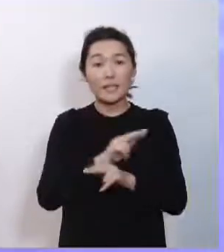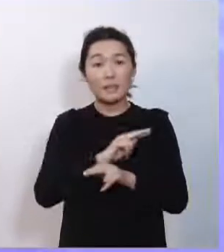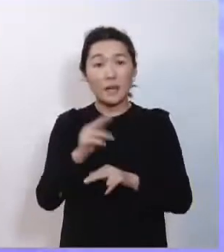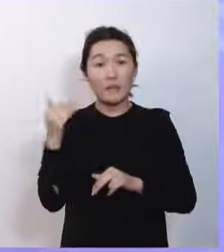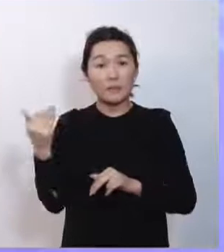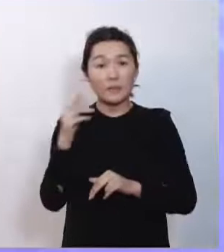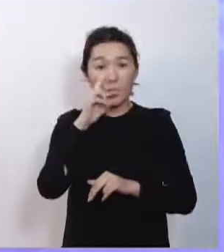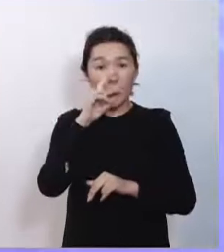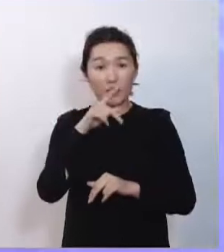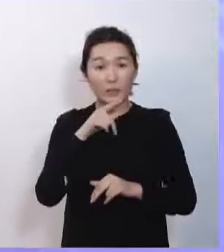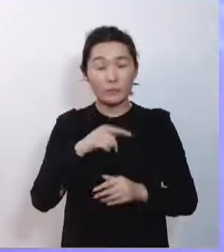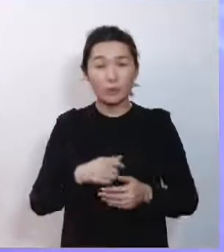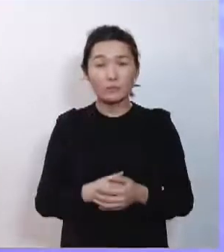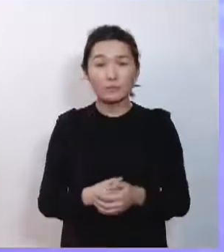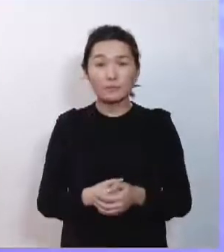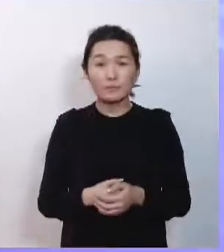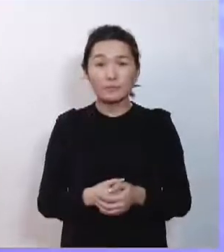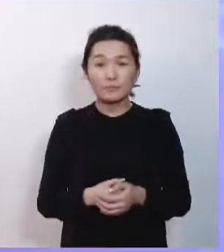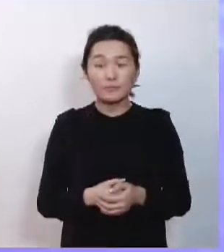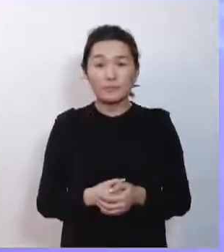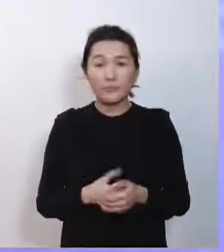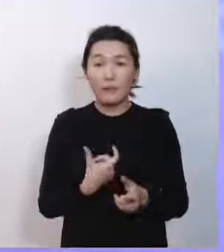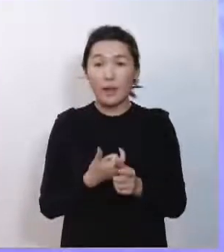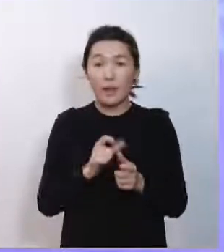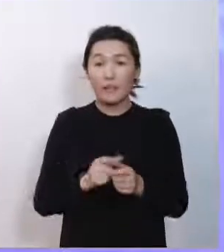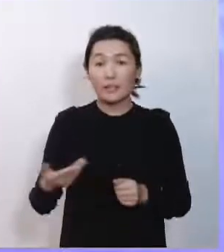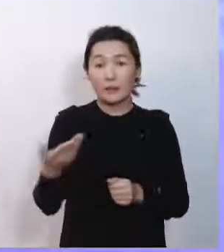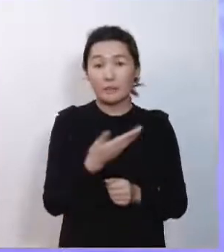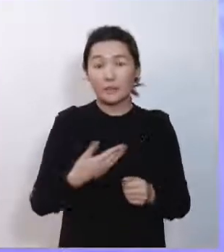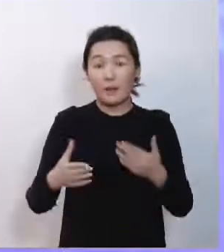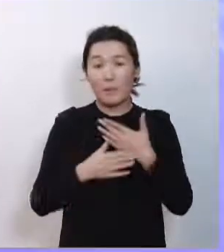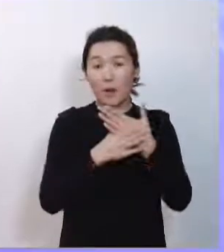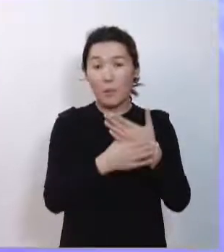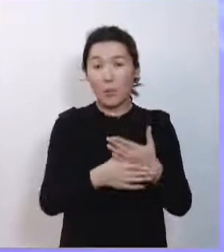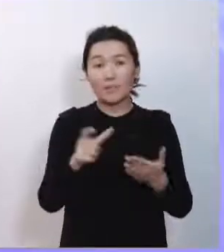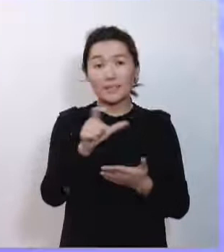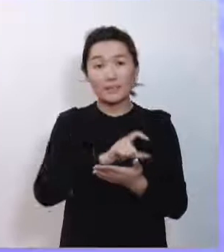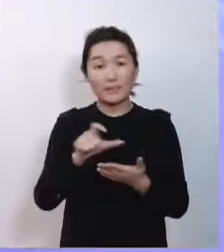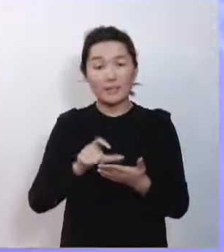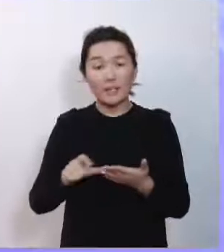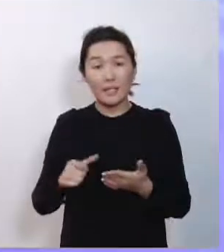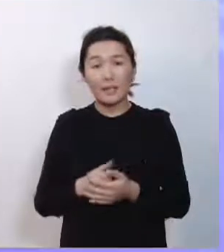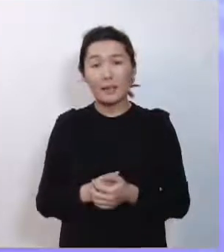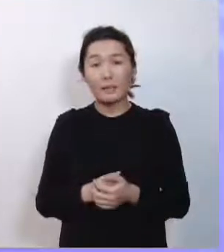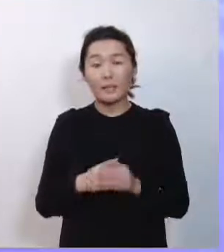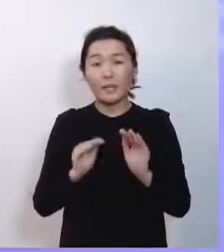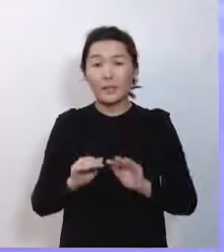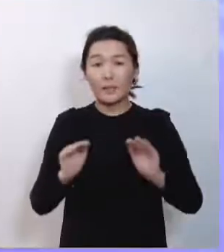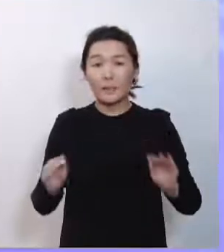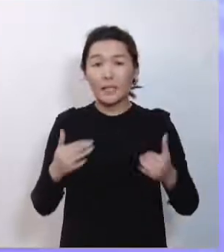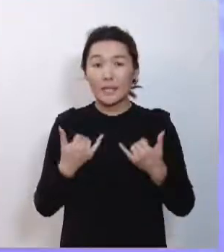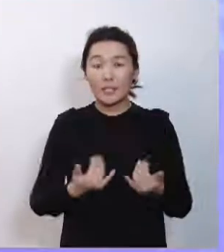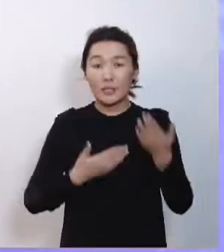его ошибку. А в этом нам поможет стихотворение. Ребята, я